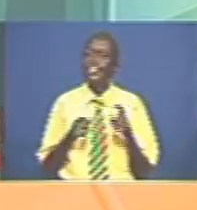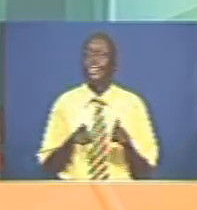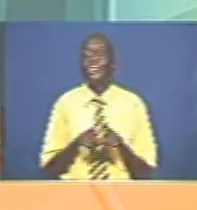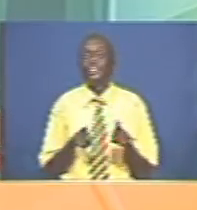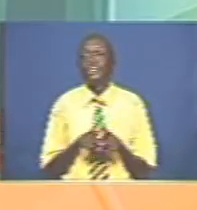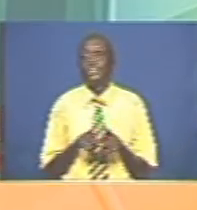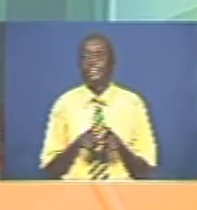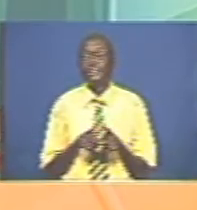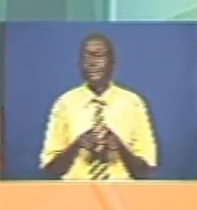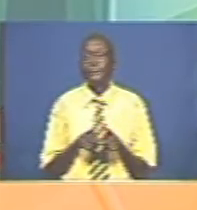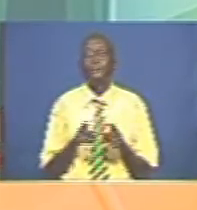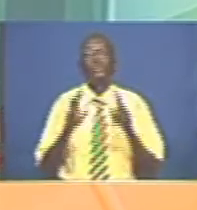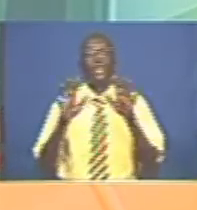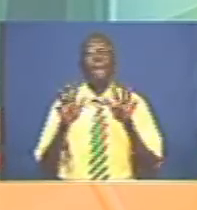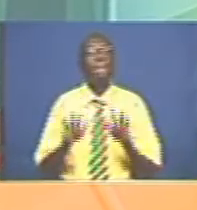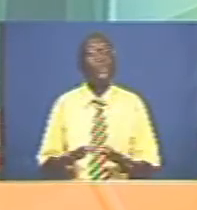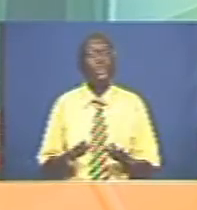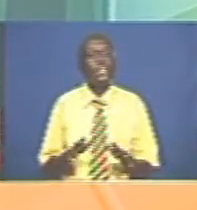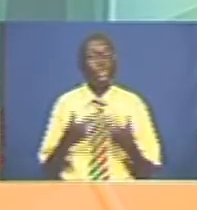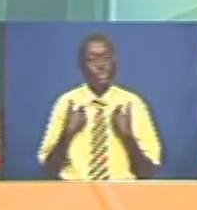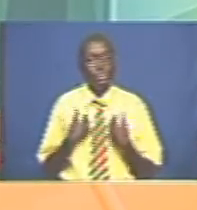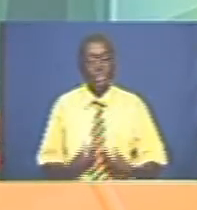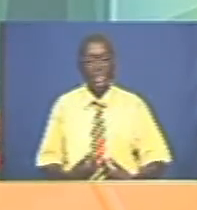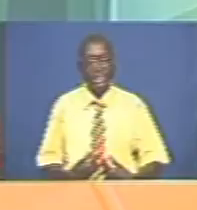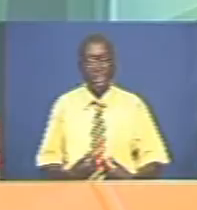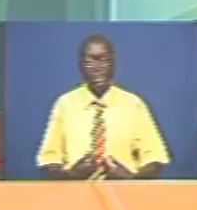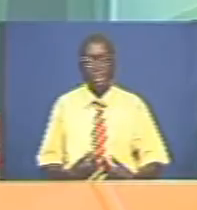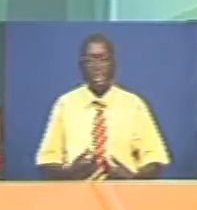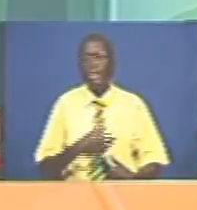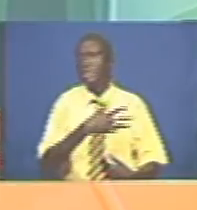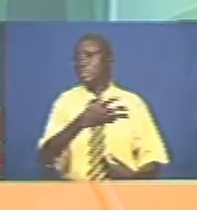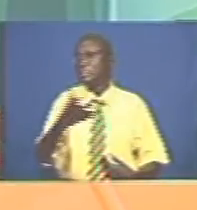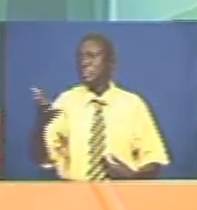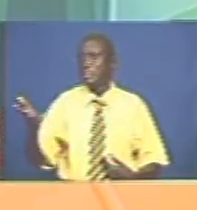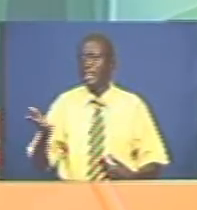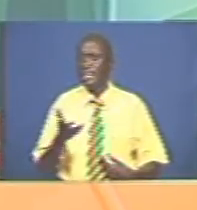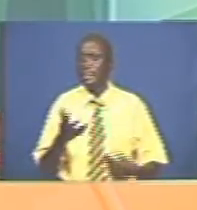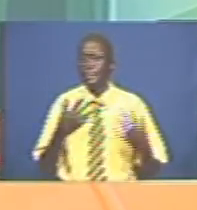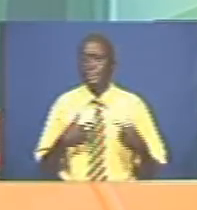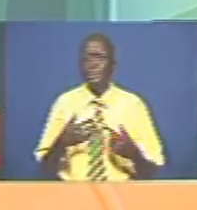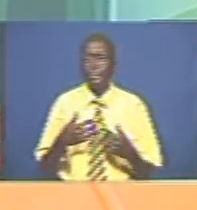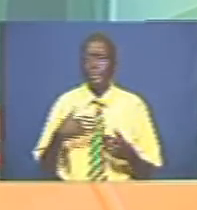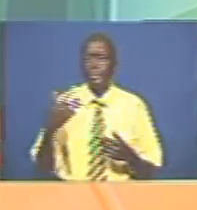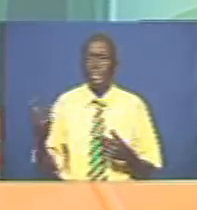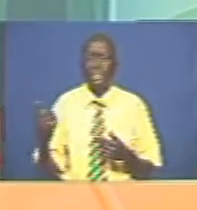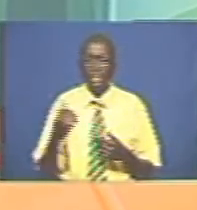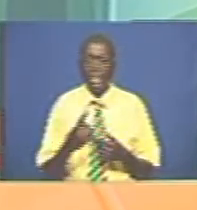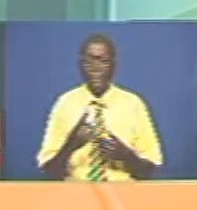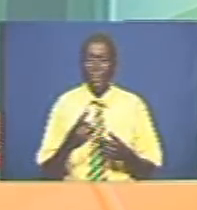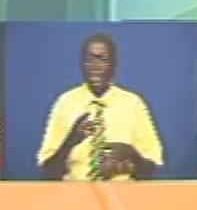nahisi raha, na ni muhimu sana kwangu. Na watu wengi sana wanasema kila mara wakikuja kwa show yangu